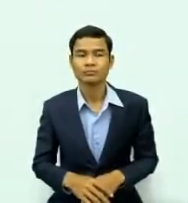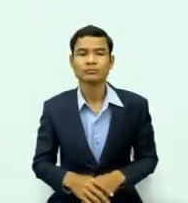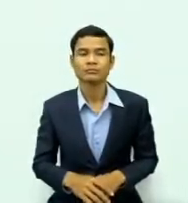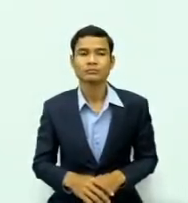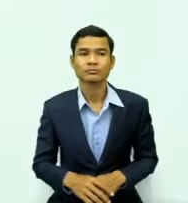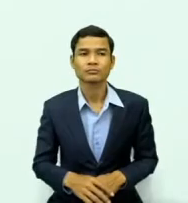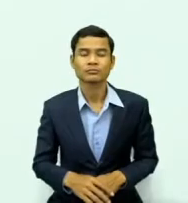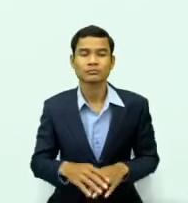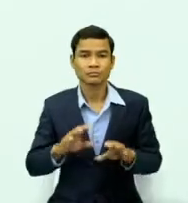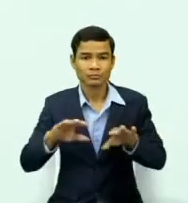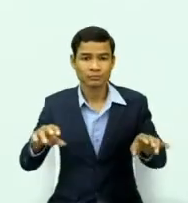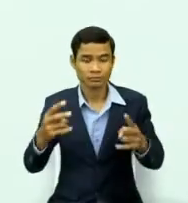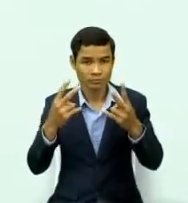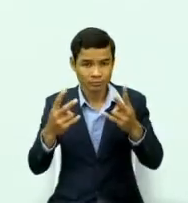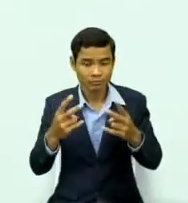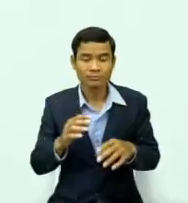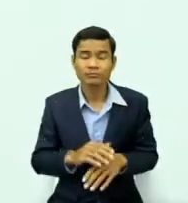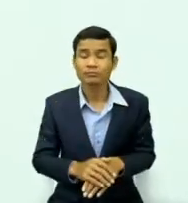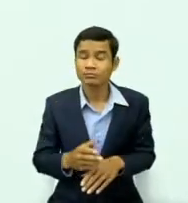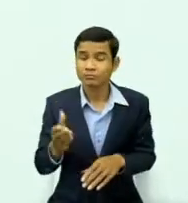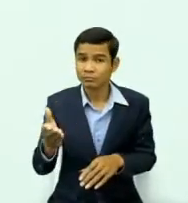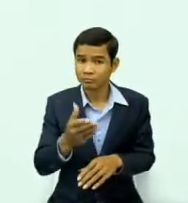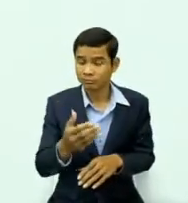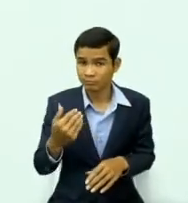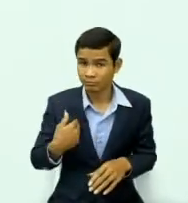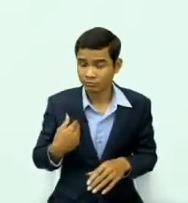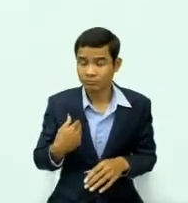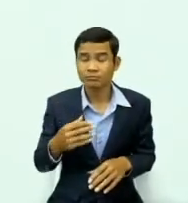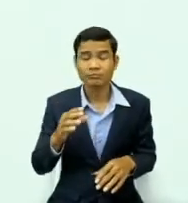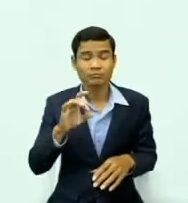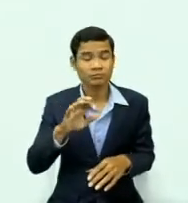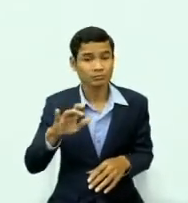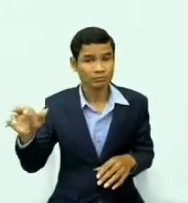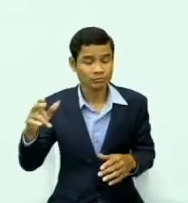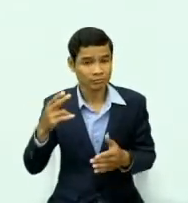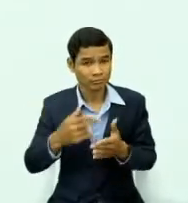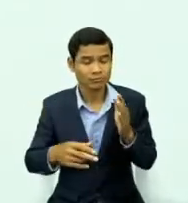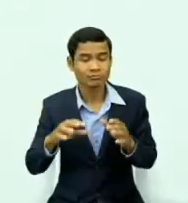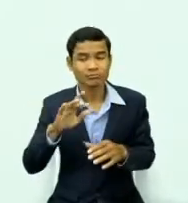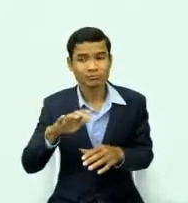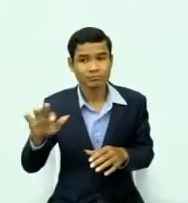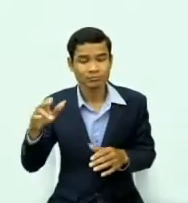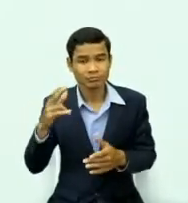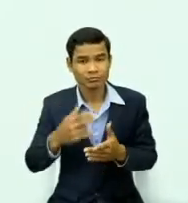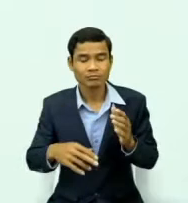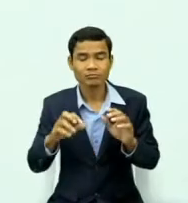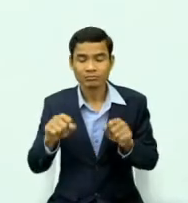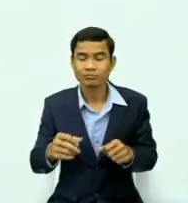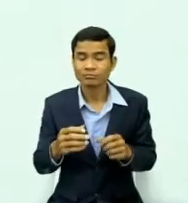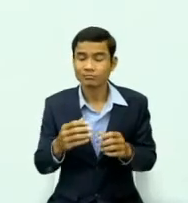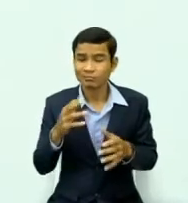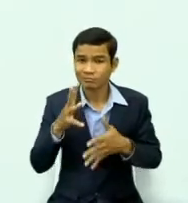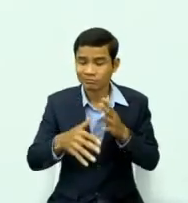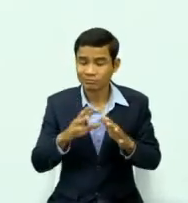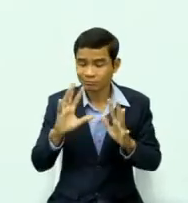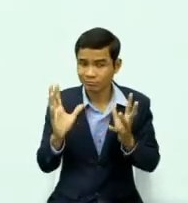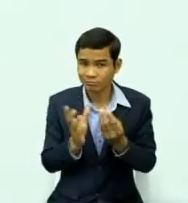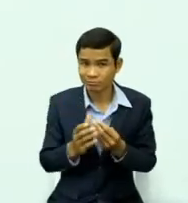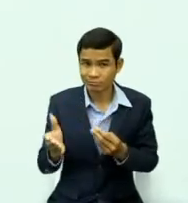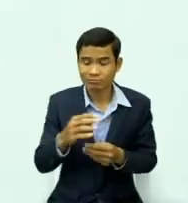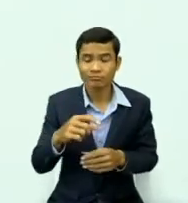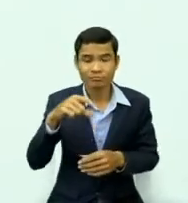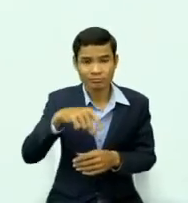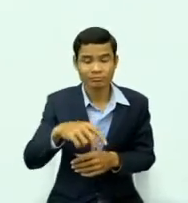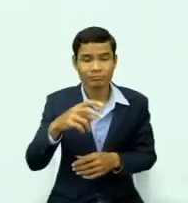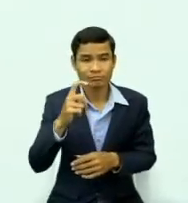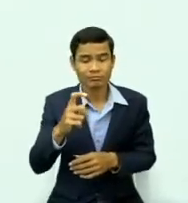Chà, con mớ tình ọc ní. Ta con khơi miến ở sâu với cái lạc. Chà, cư miến ở sâu. Ta chính tha tình ọc ní. Có,